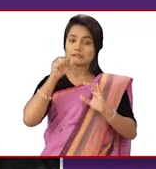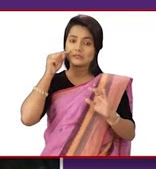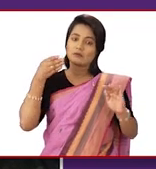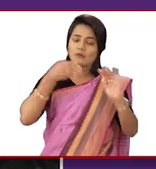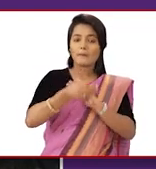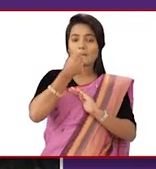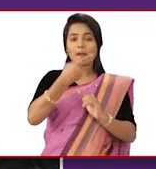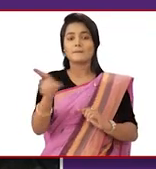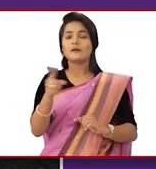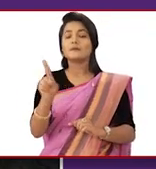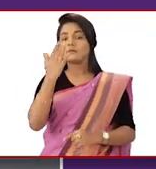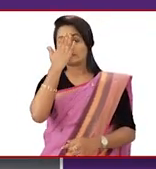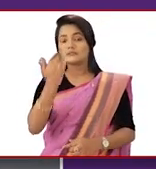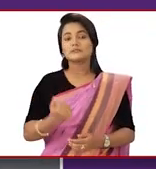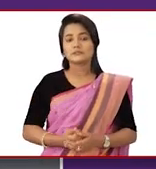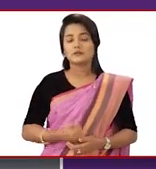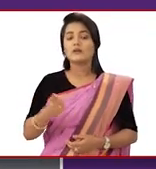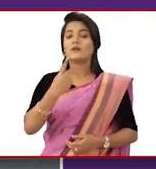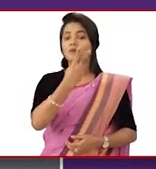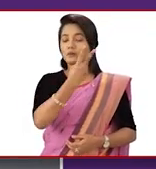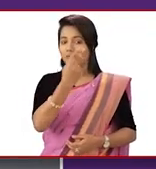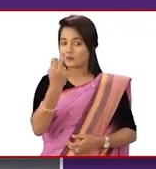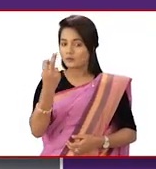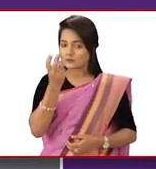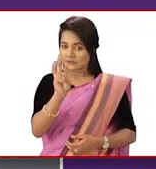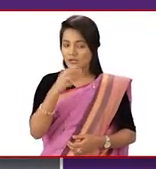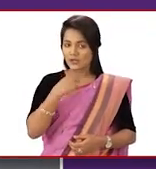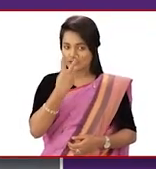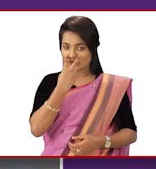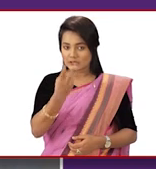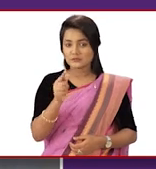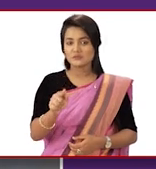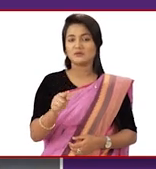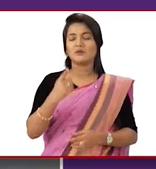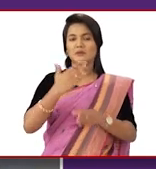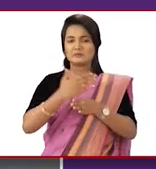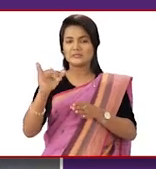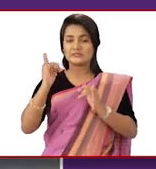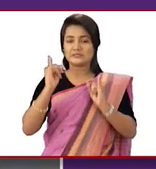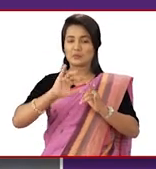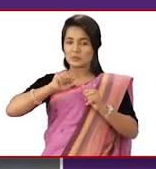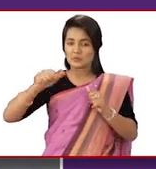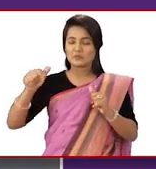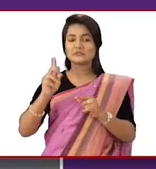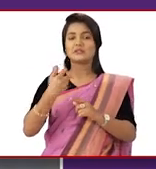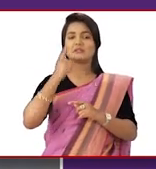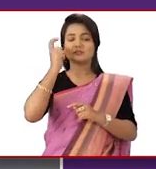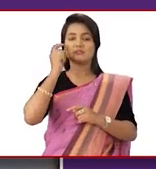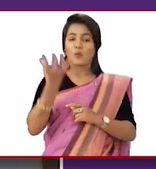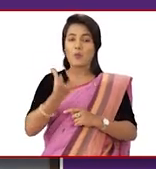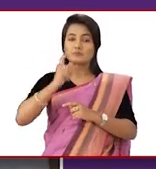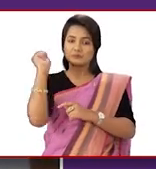কিন্তু নারীদেরকে উঠাচ্ছে না, এটা কেন? বিংশ শতাব্দীতে এসে আমরা দেখতে পেয়েছি যে যৌতুক, নারী নির্যাতন, তারপর অ্যাসিড